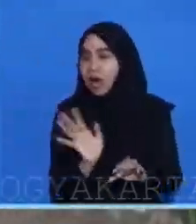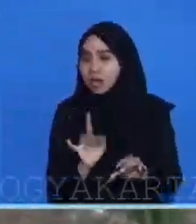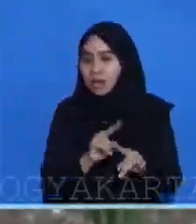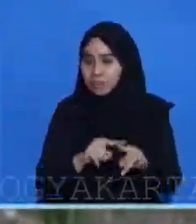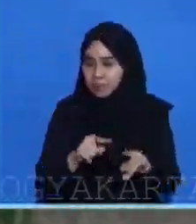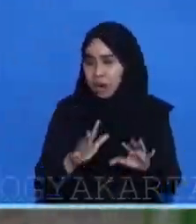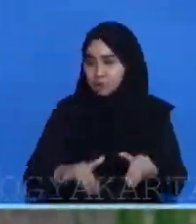pengaosipun Inggil